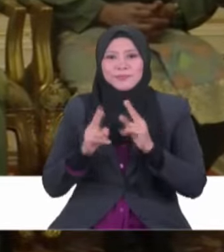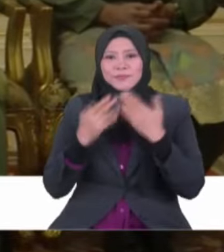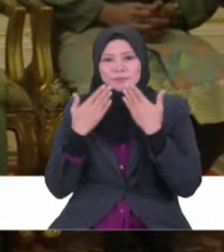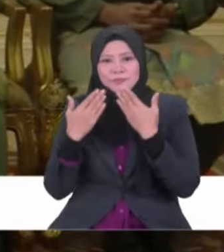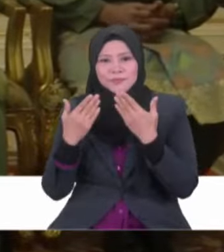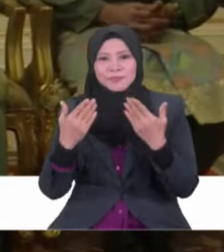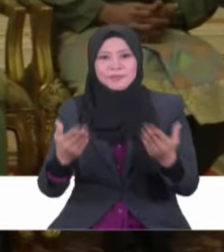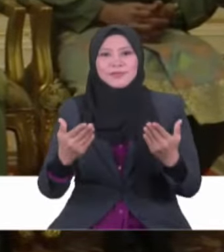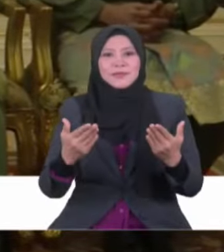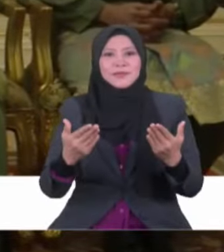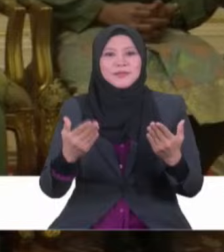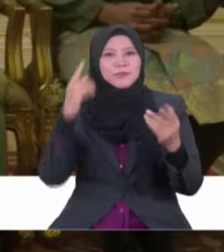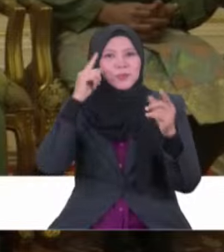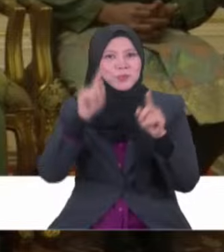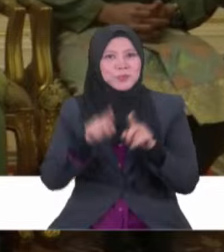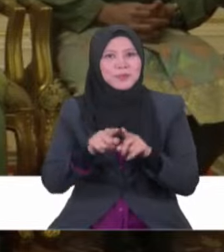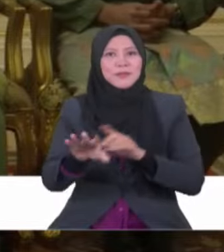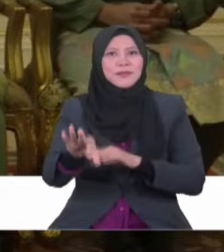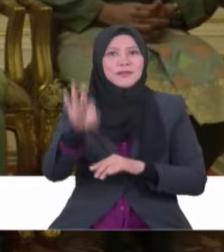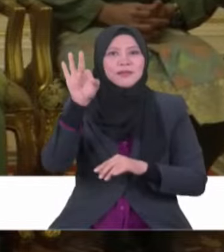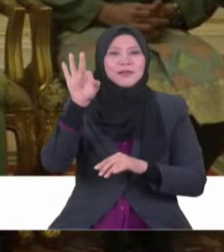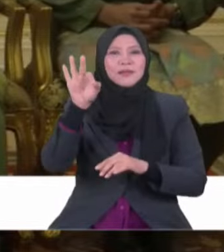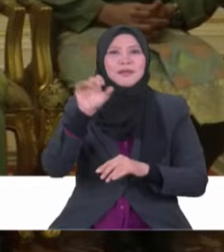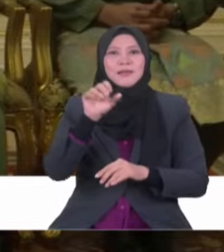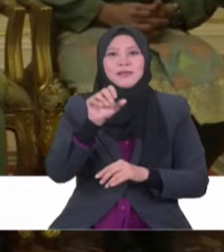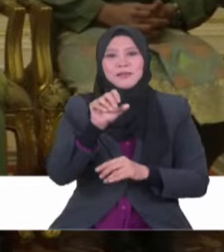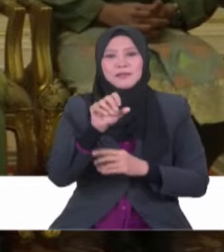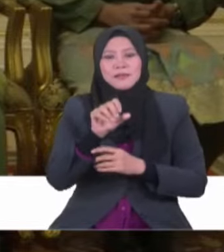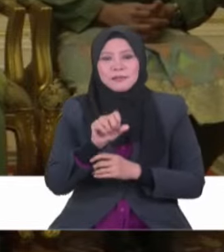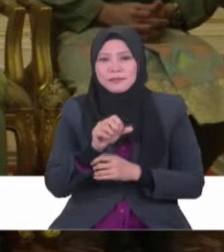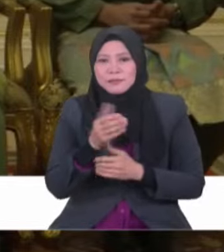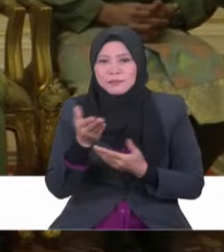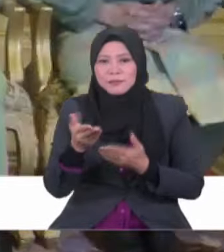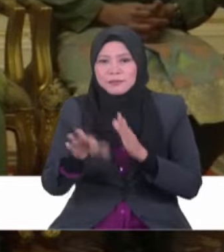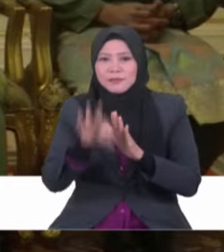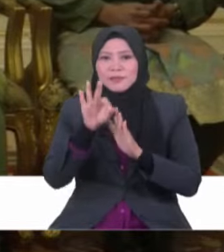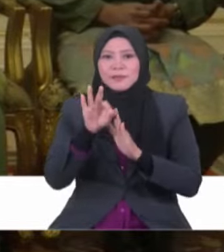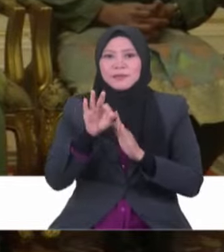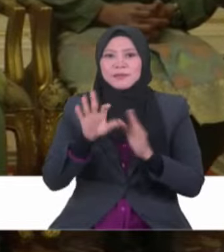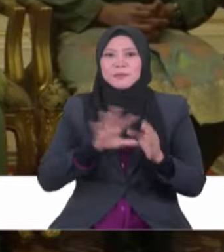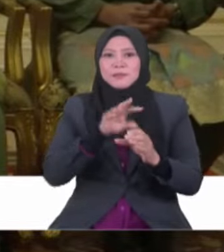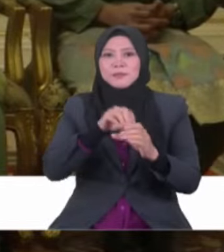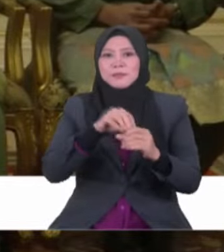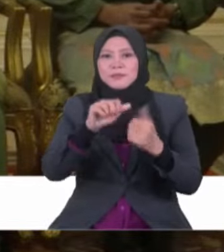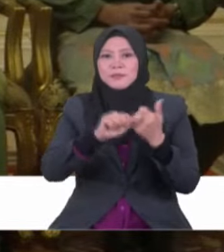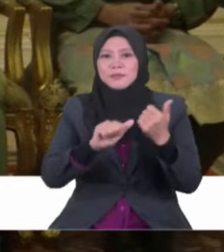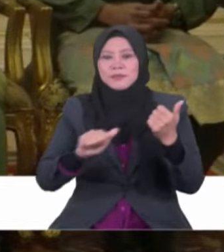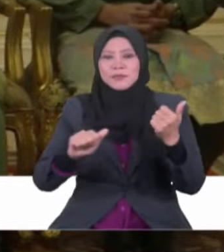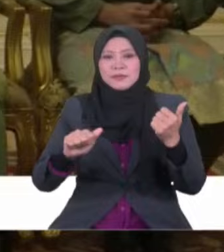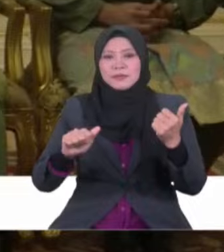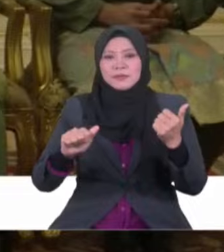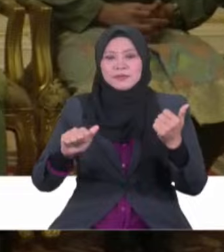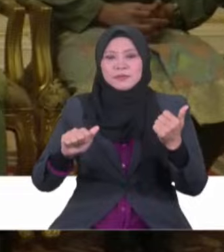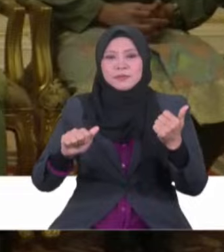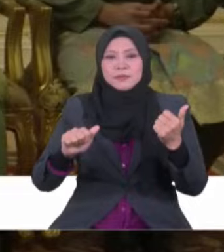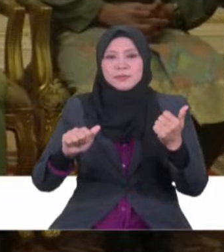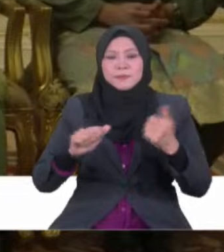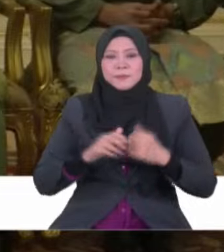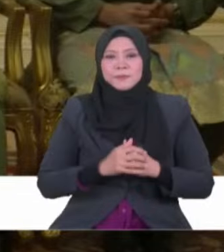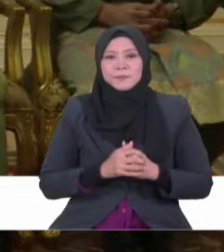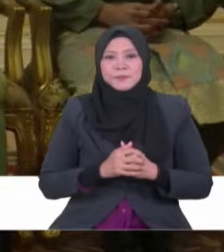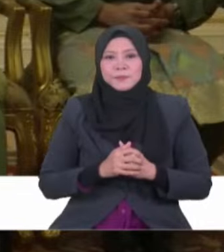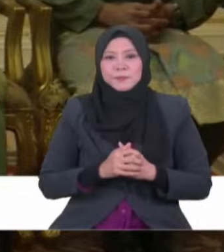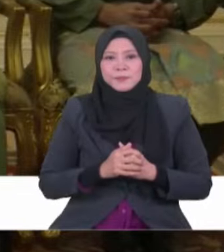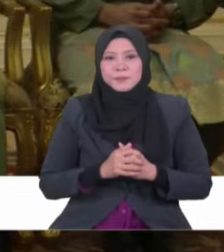di atas persetujuan melantik SFK kita jadi dalam income tax board dan